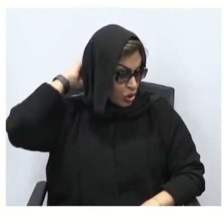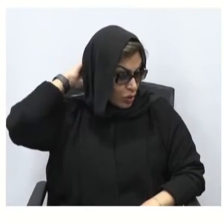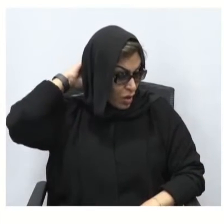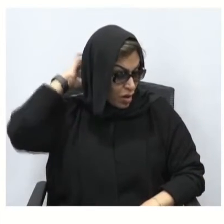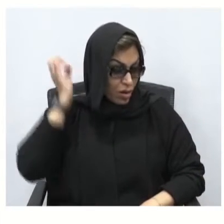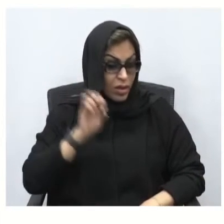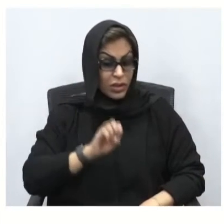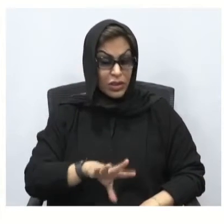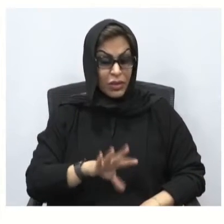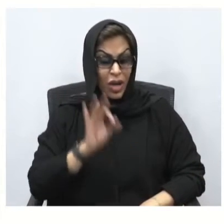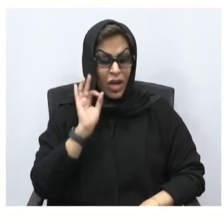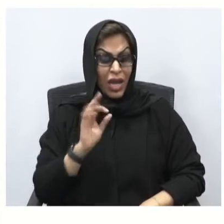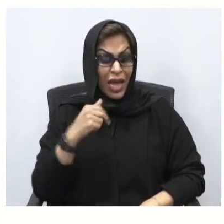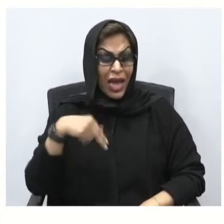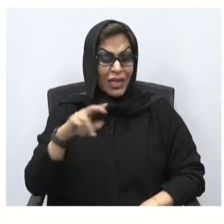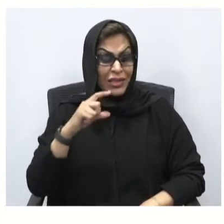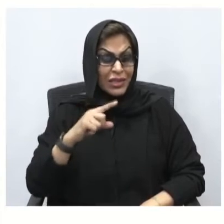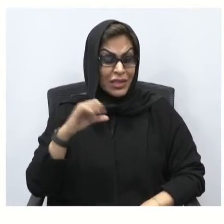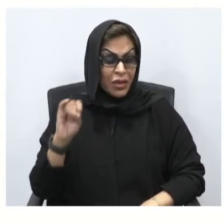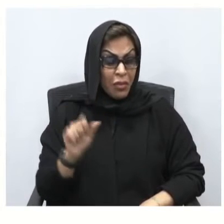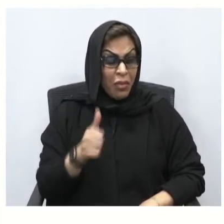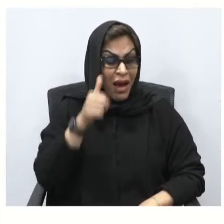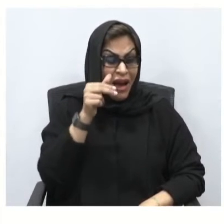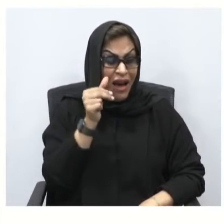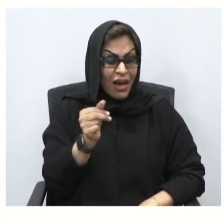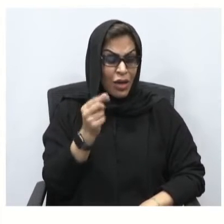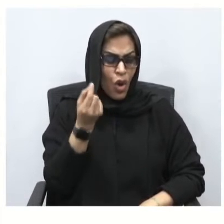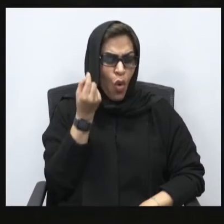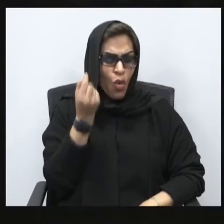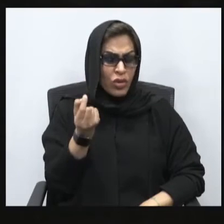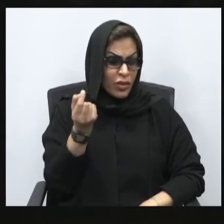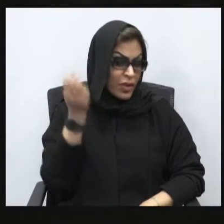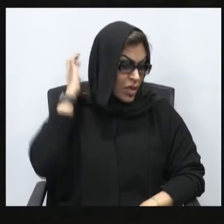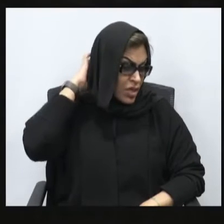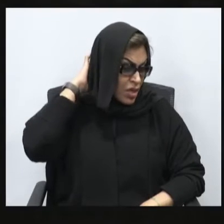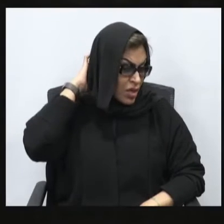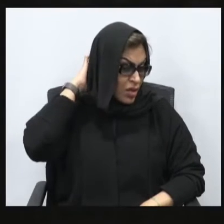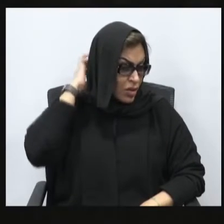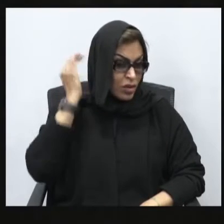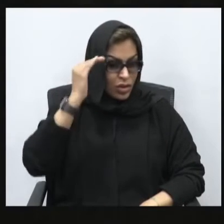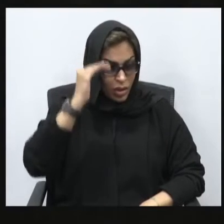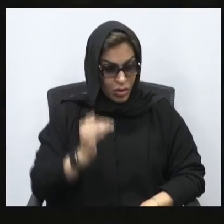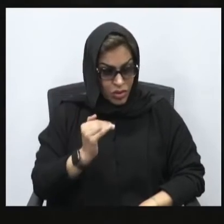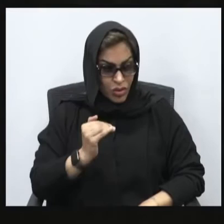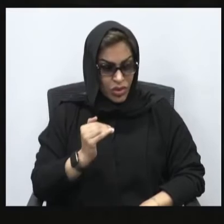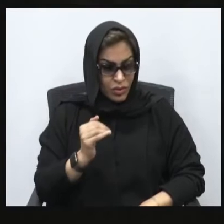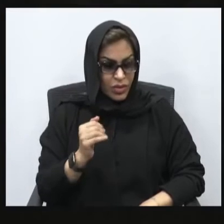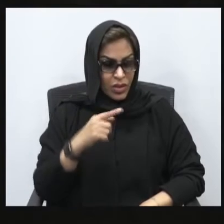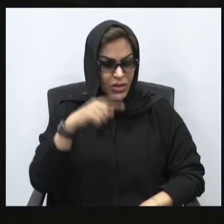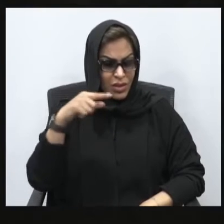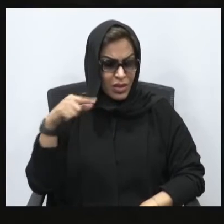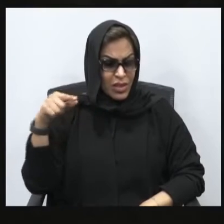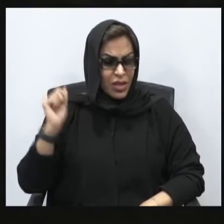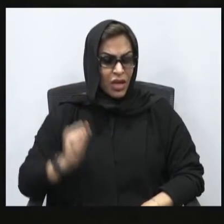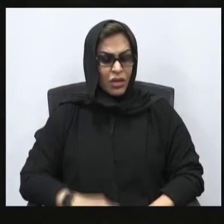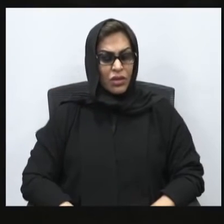الدماء لذلك عند كتم النفس ولو لدقيقه يبدا الدماغ ينقص نسبه الاكسجين يرسل رسائل